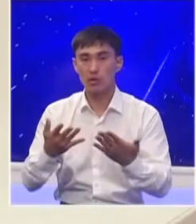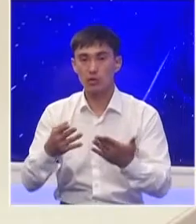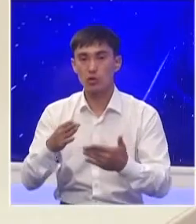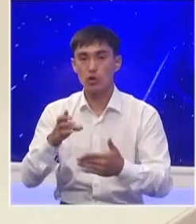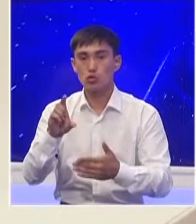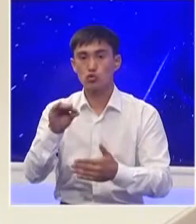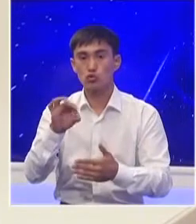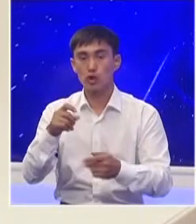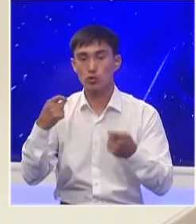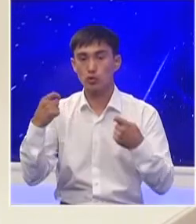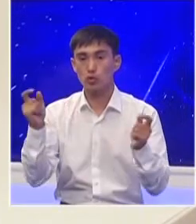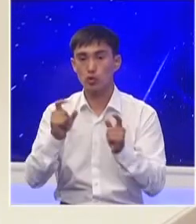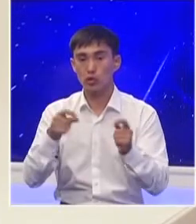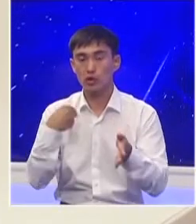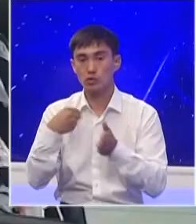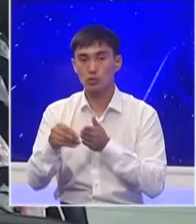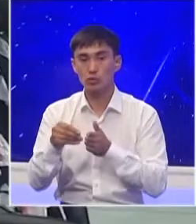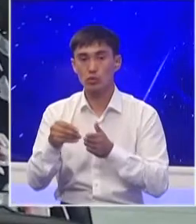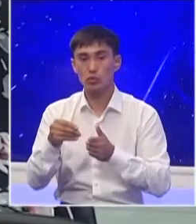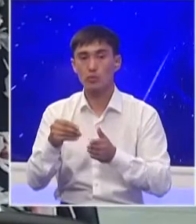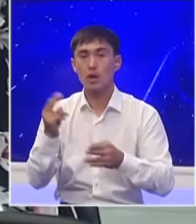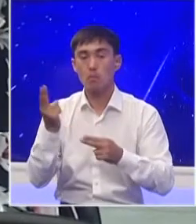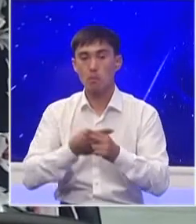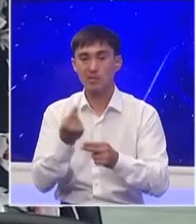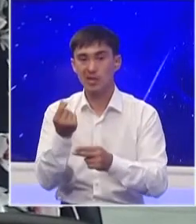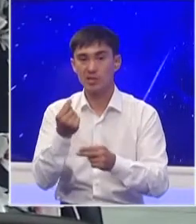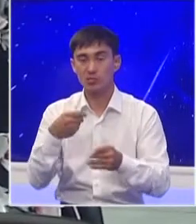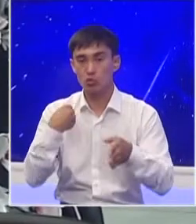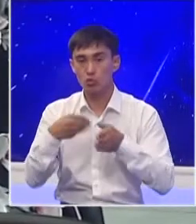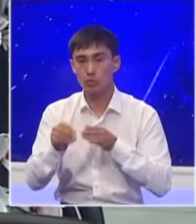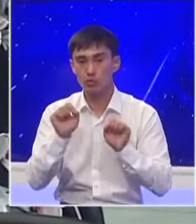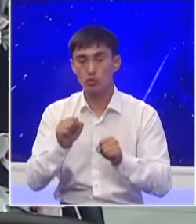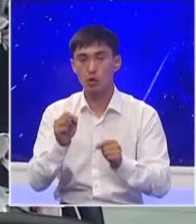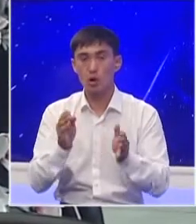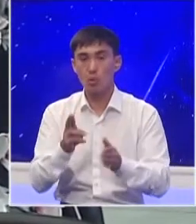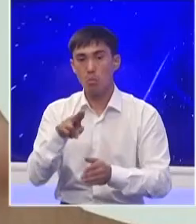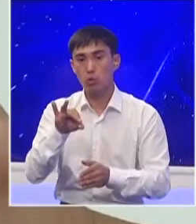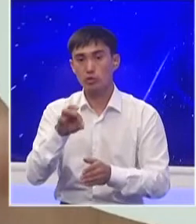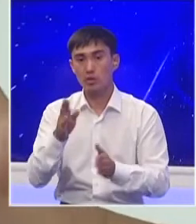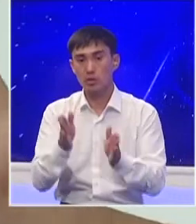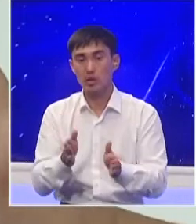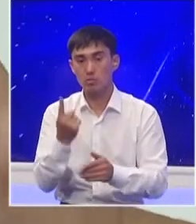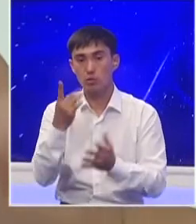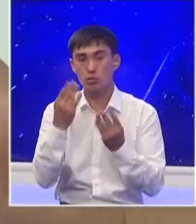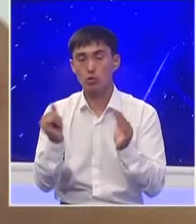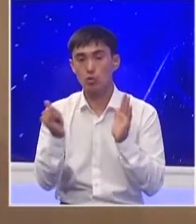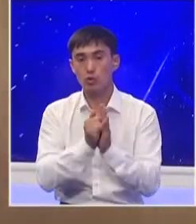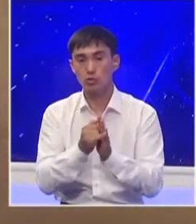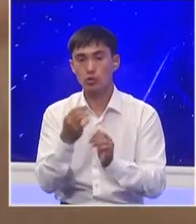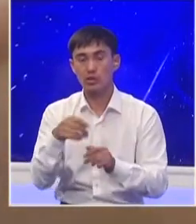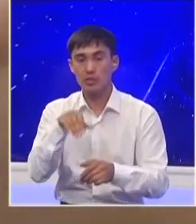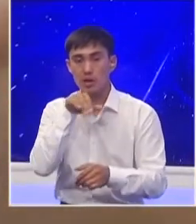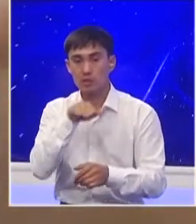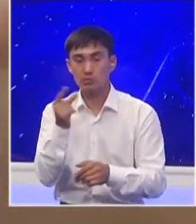сату қолма-қол ақшасыз төлем жасау үшін POS терминалды және QR-кодты да бір күнде орнату және